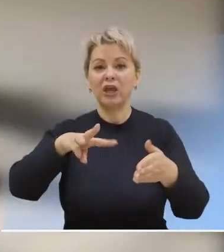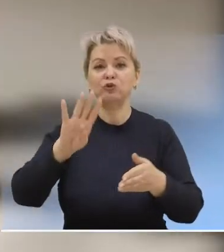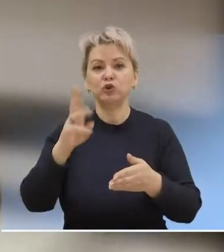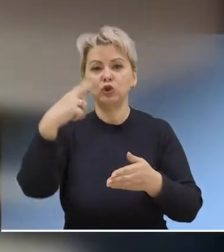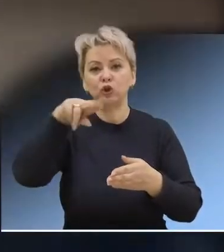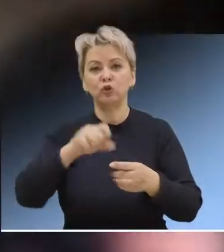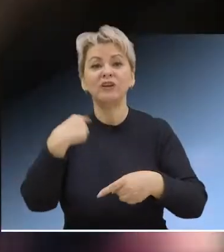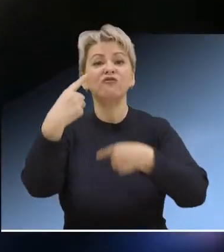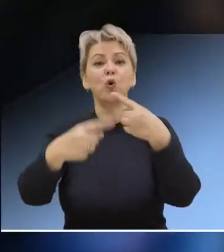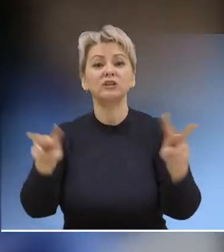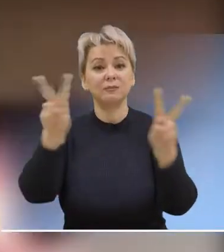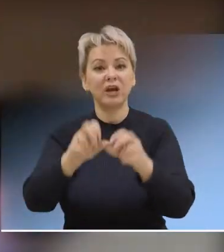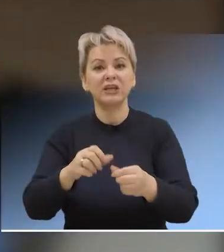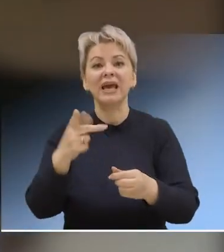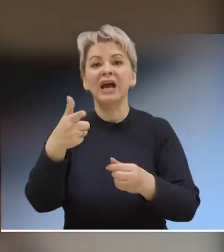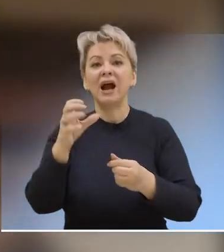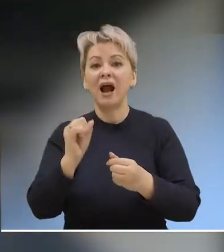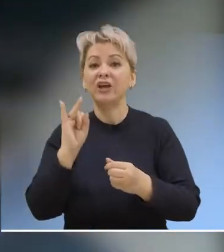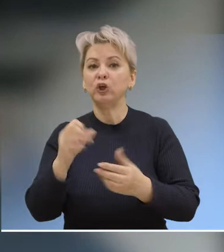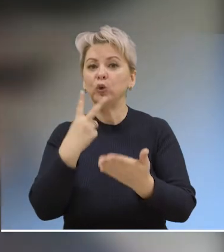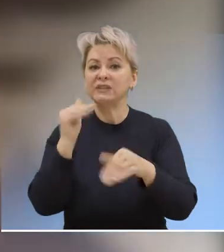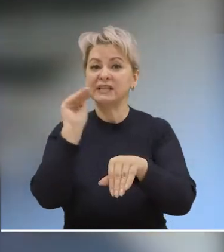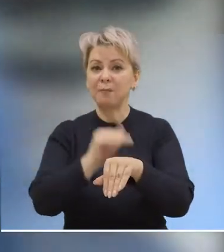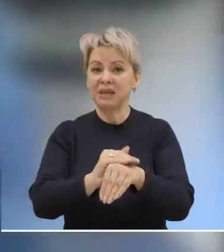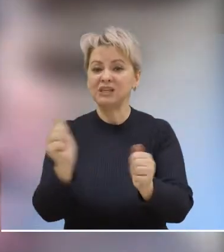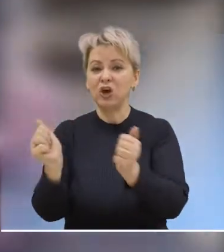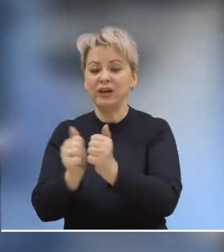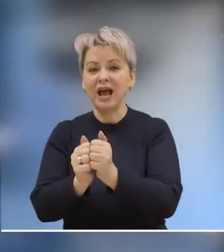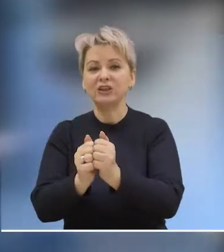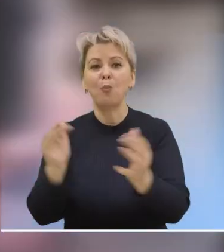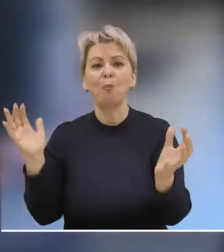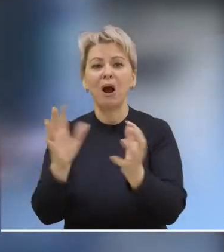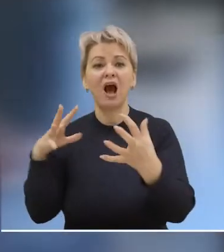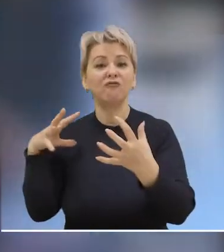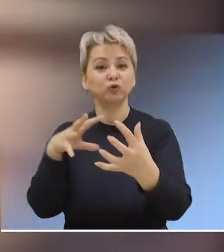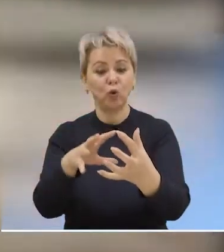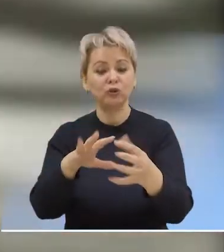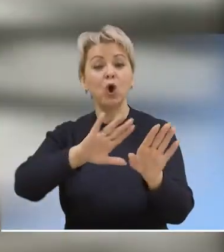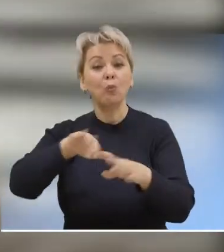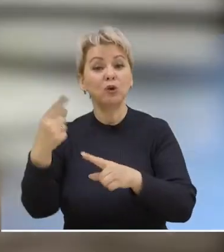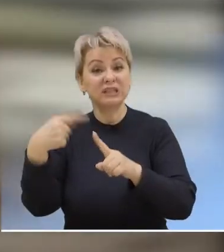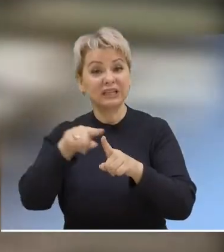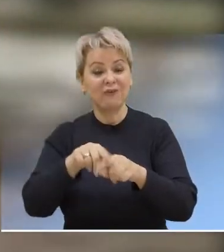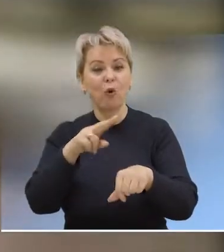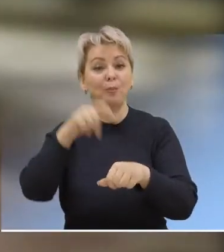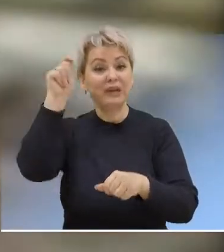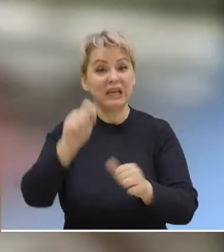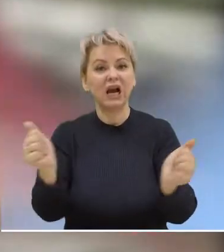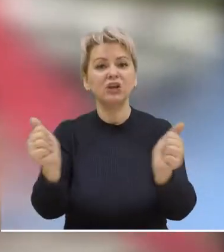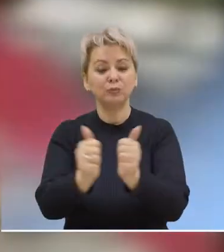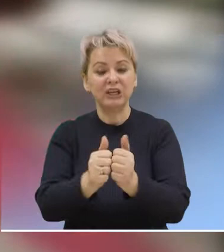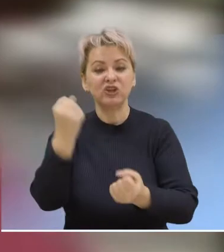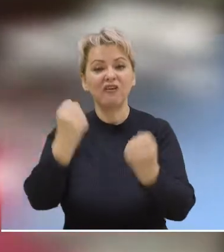М4 Дон в ходе патрулирования сотрудники ГИБДД заметили стоящий на обочине микроавтобус «Форд». После того, как полицейские подъехали